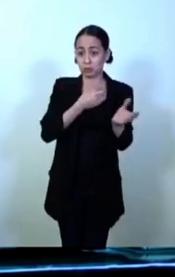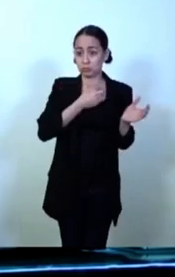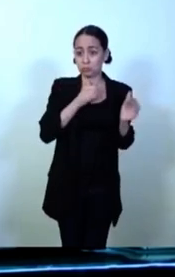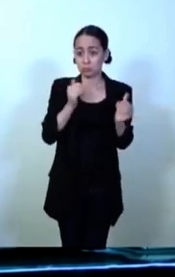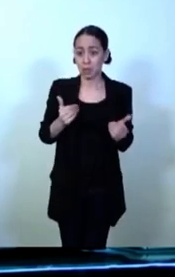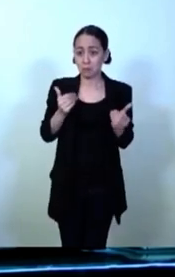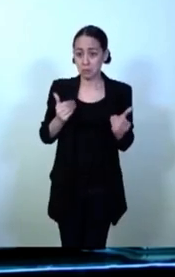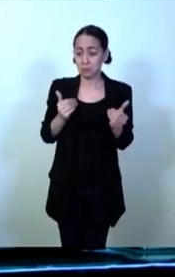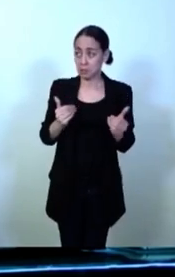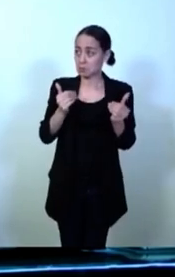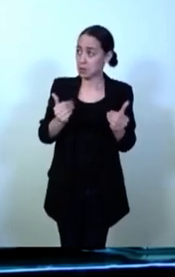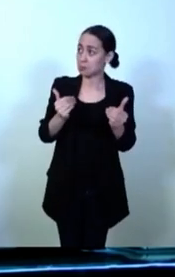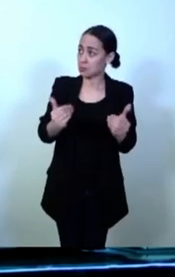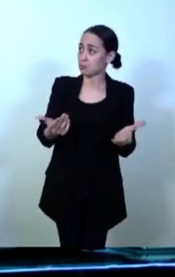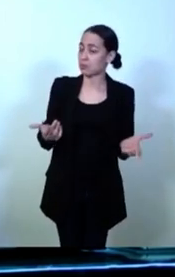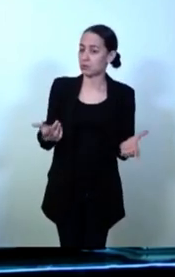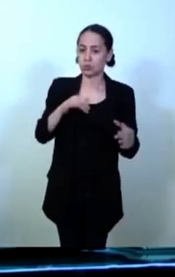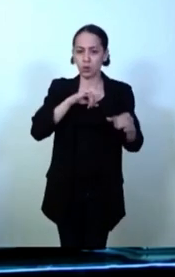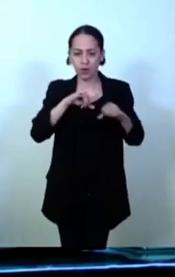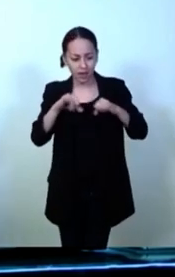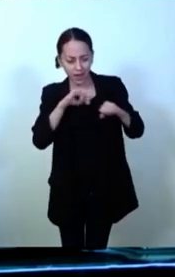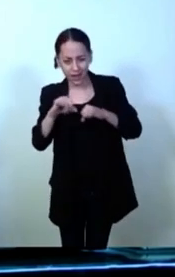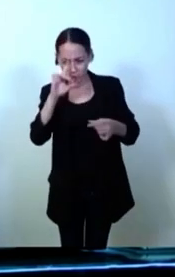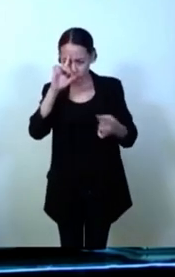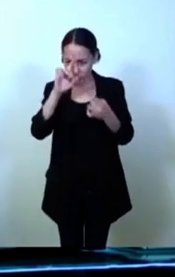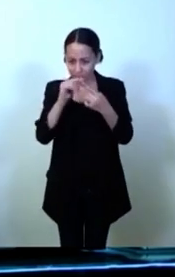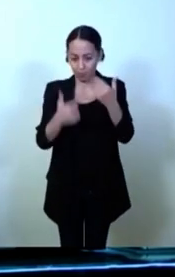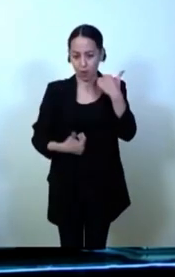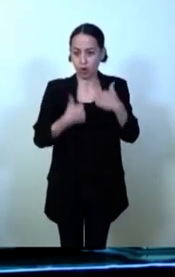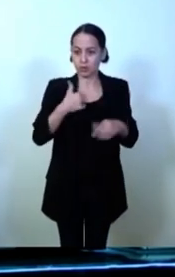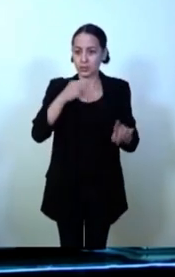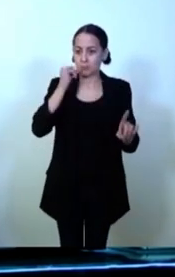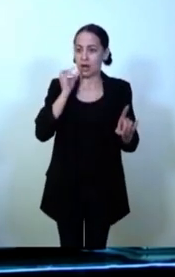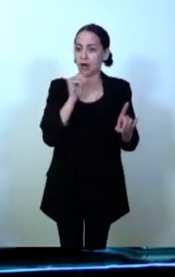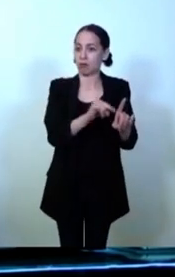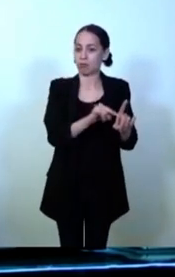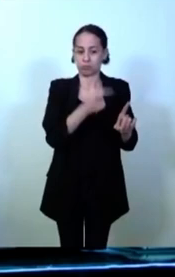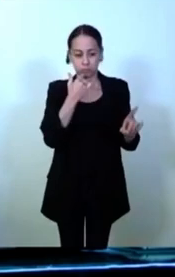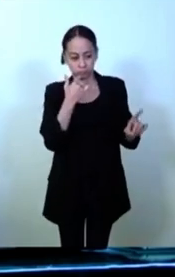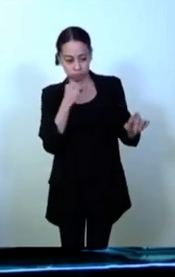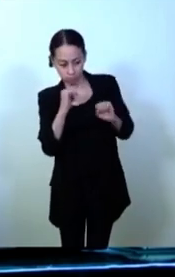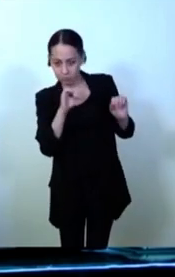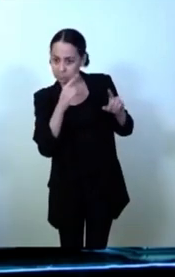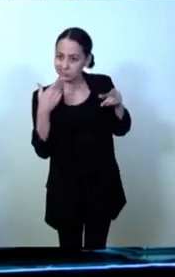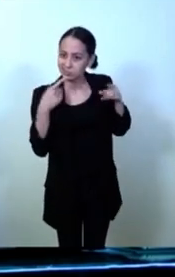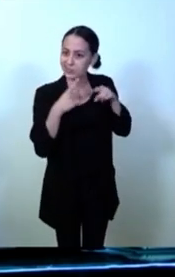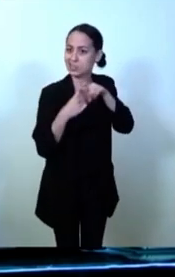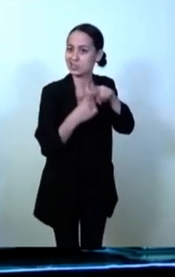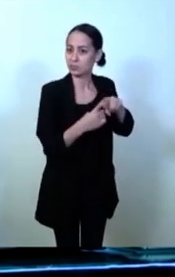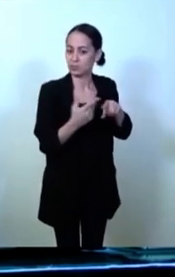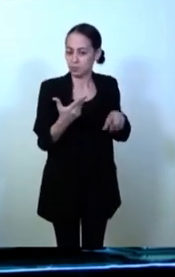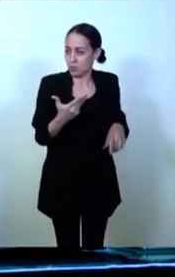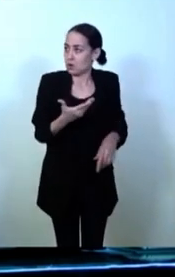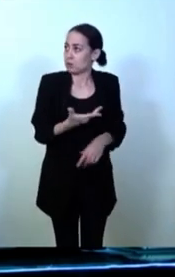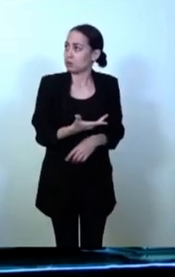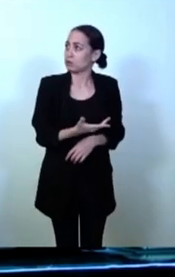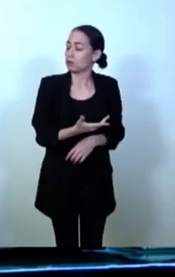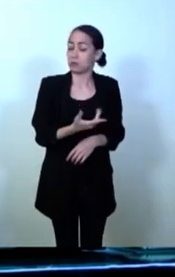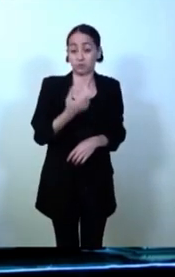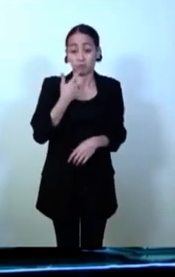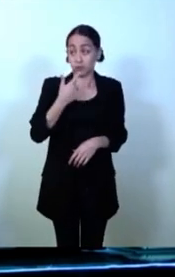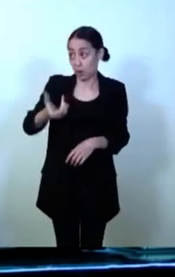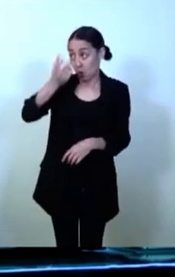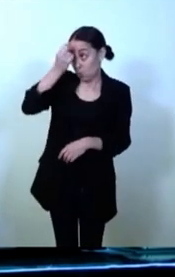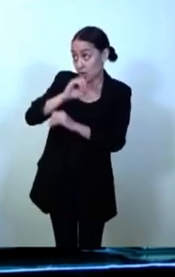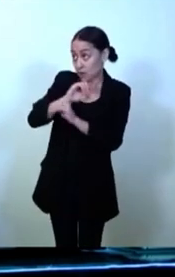financement de plus, alors, pour les actions en faveur de l'handiparentalité, par exemple, comme annoncé? Vous l'aurez compris, nous nous interrogeons,